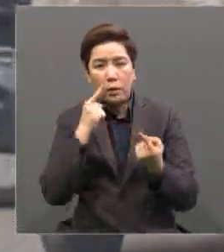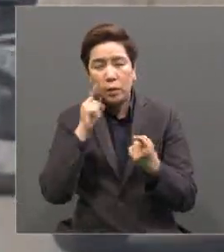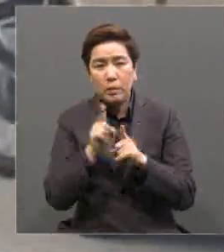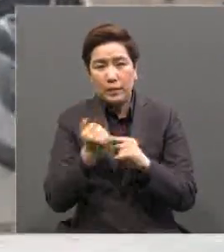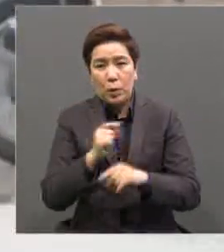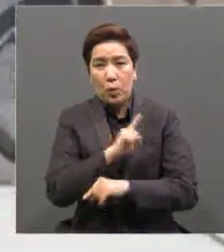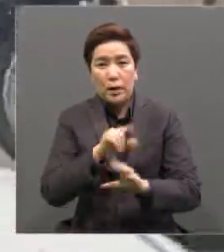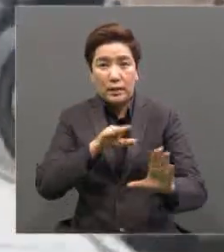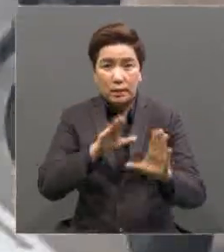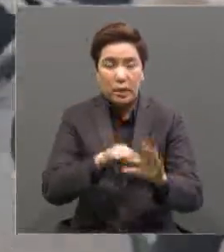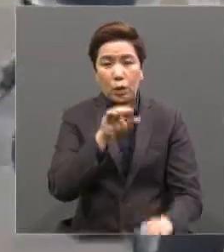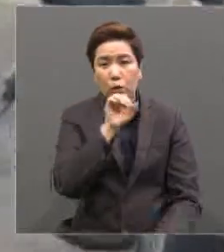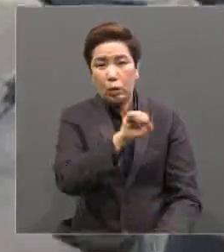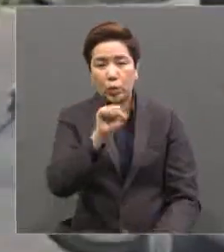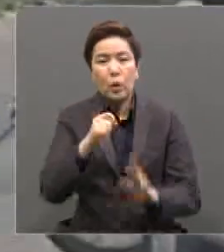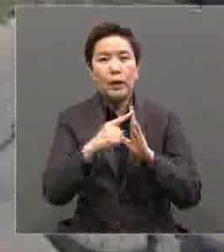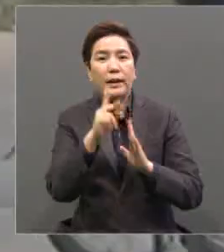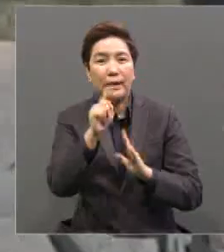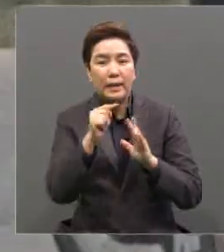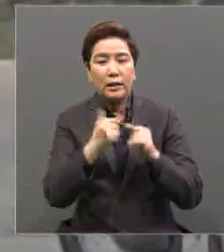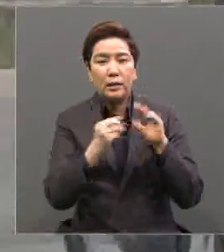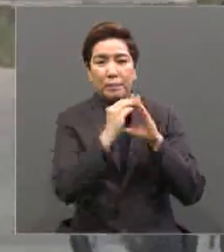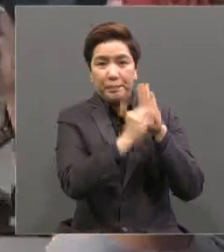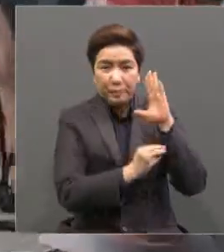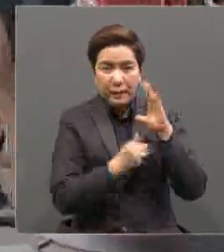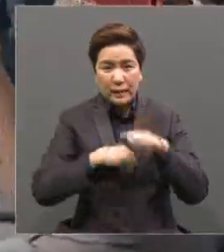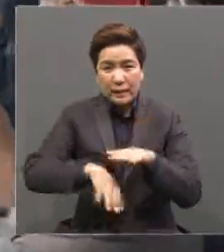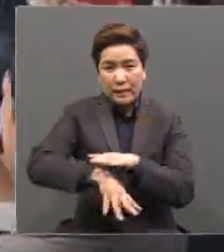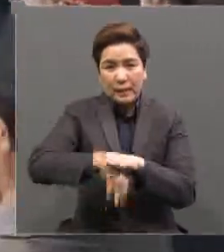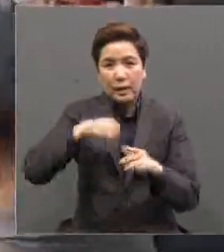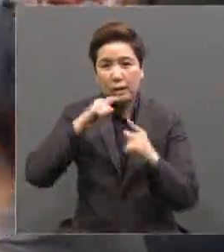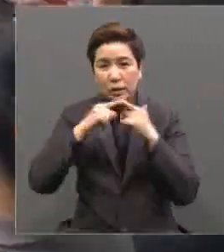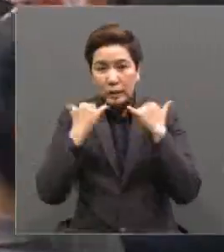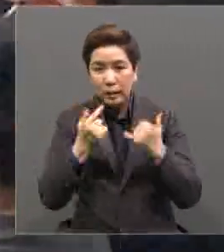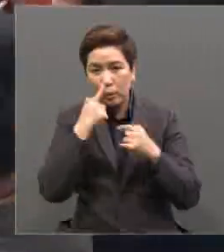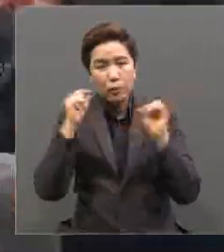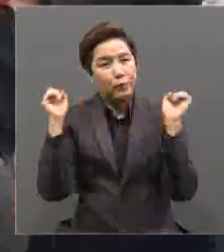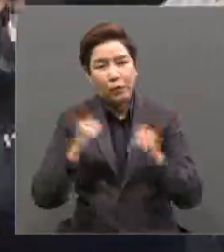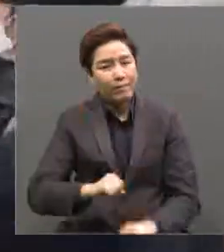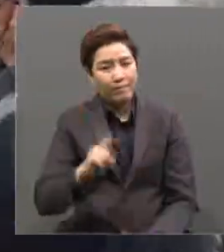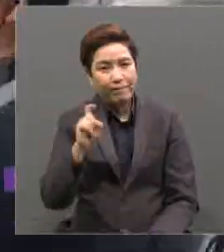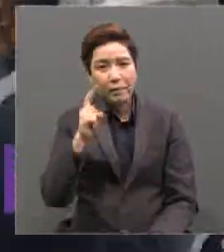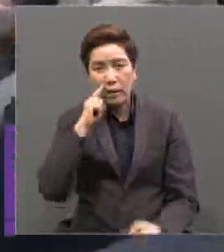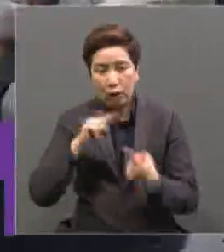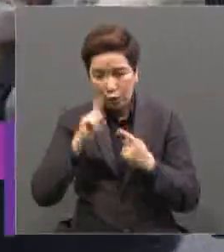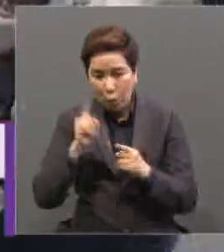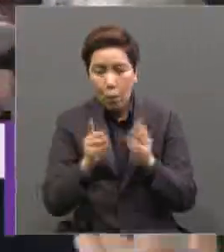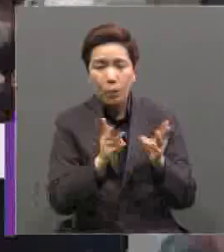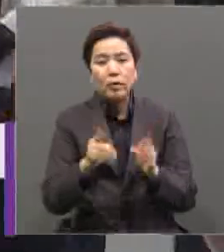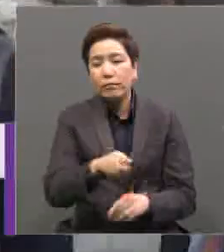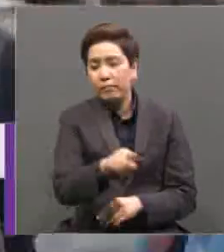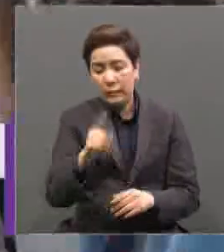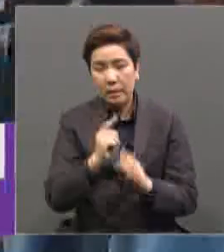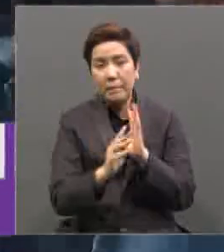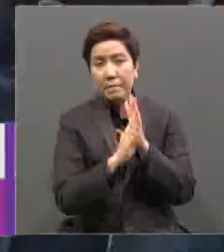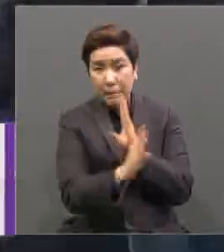ในวันรับสมัครส.ส.แบบแบ่งเขตโดยการจับสลากครั้งนี้ค่ะไม่สามารถที่จะตกลงกันได้นะคะจึงต้องใช้วิธีการจับสล